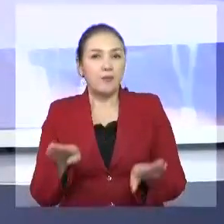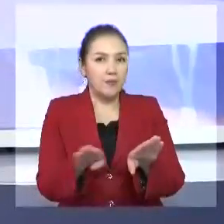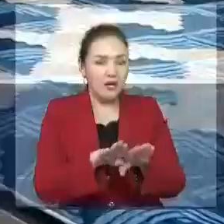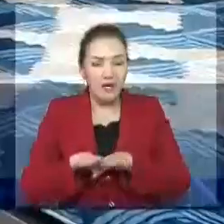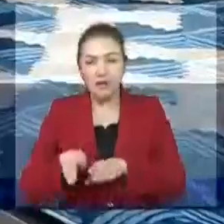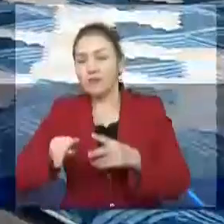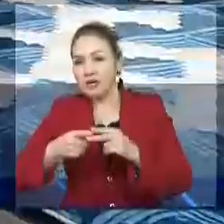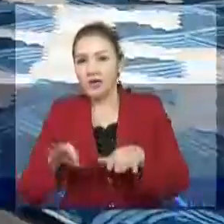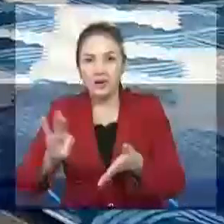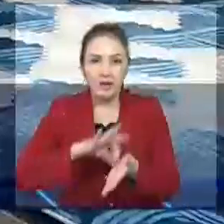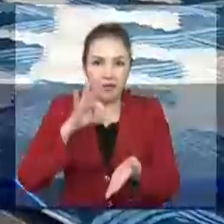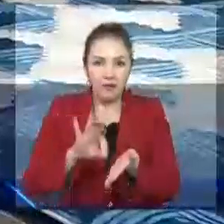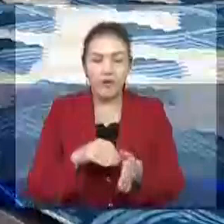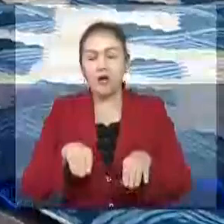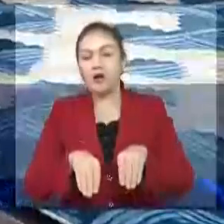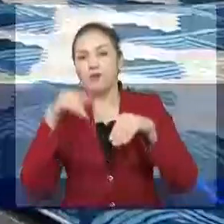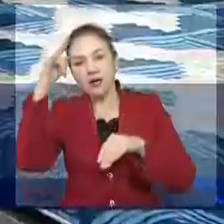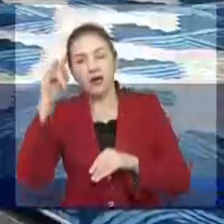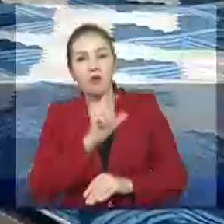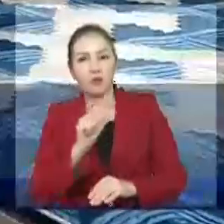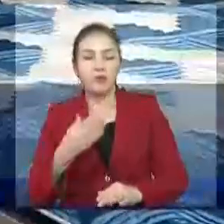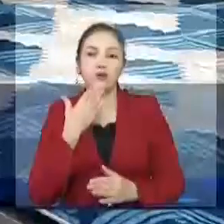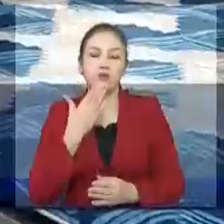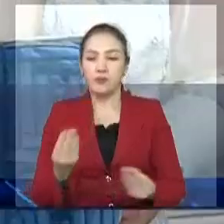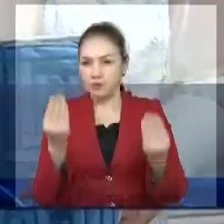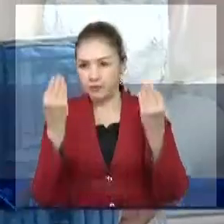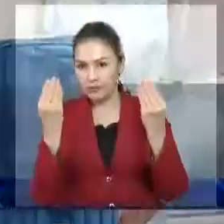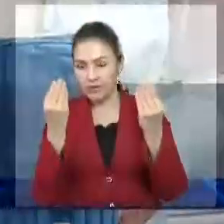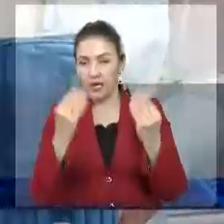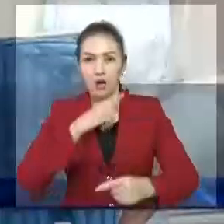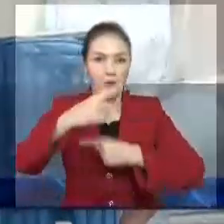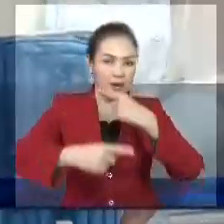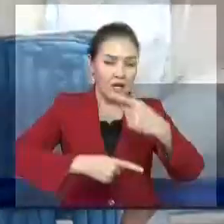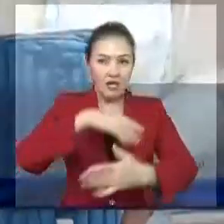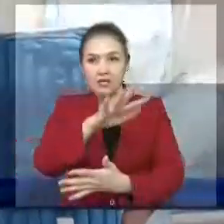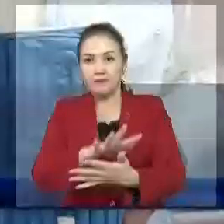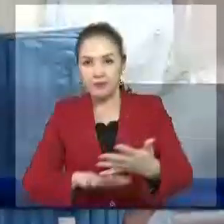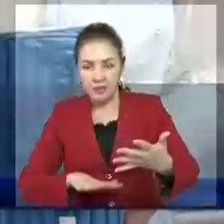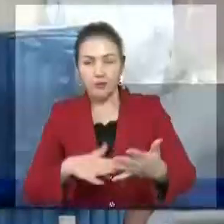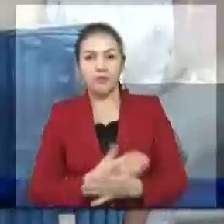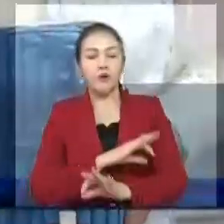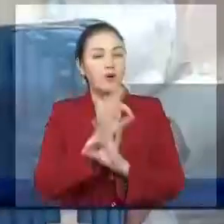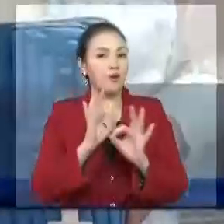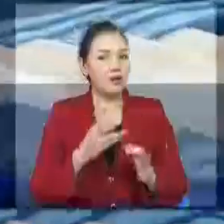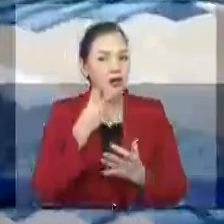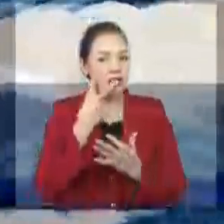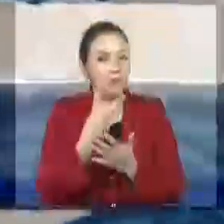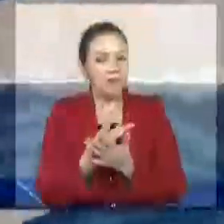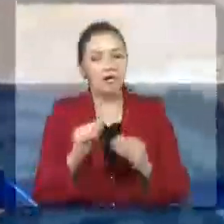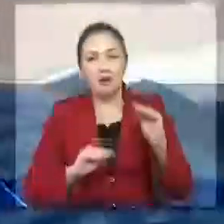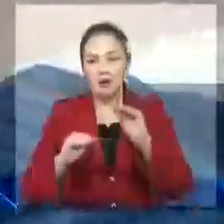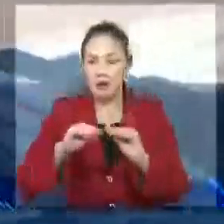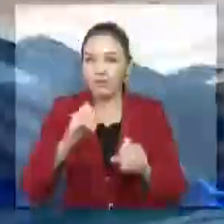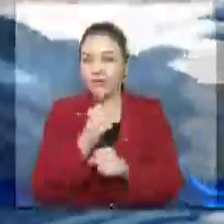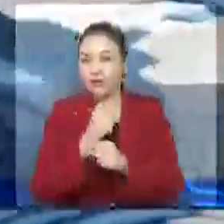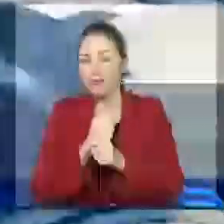бір техникамен тіккен. Құрақ көрпе қазақ халқының ұлттық құндылығы, ұрпақтан ұрпаққа жалғасқан өнер түрі. Аламан құрақ